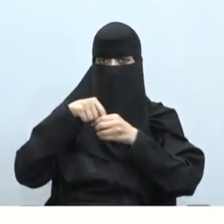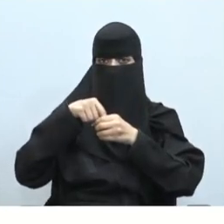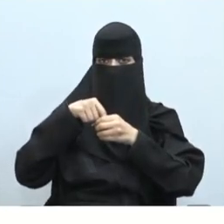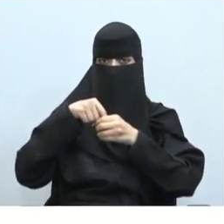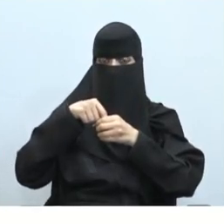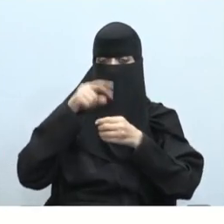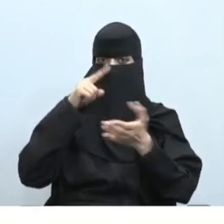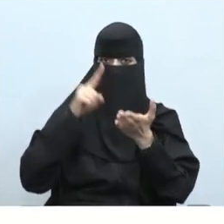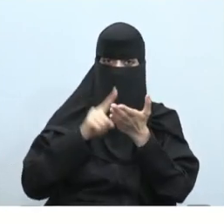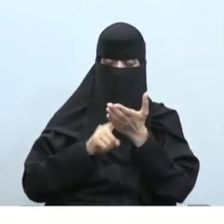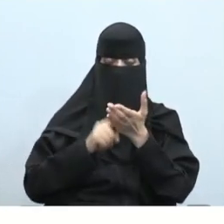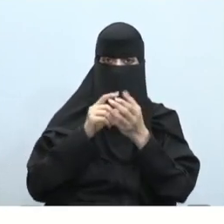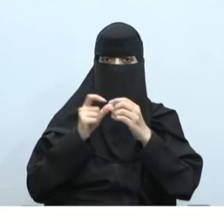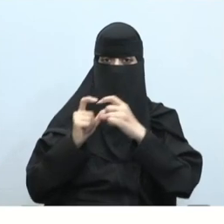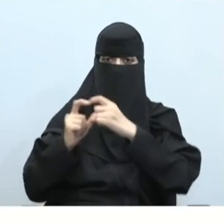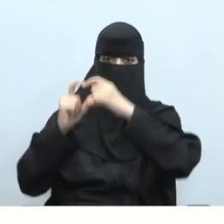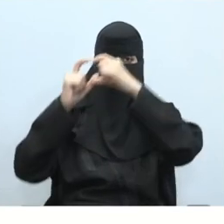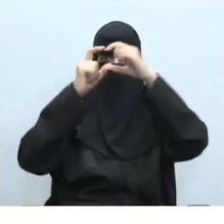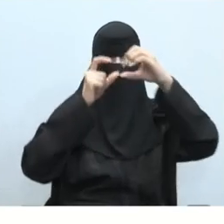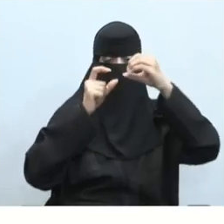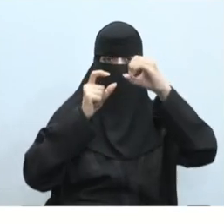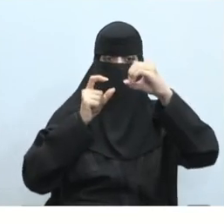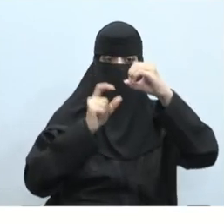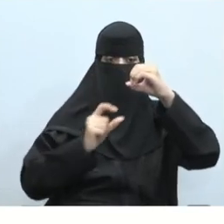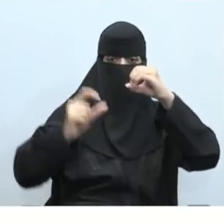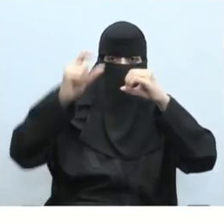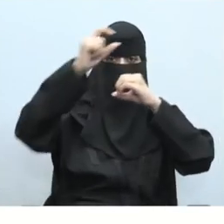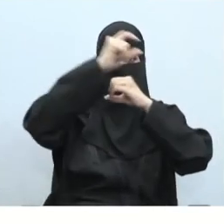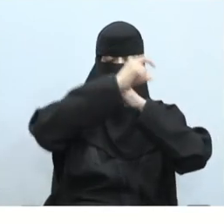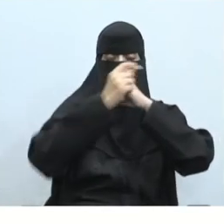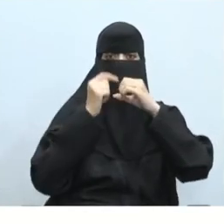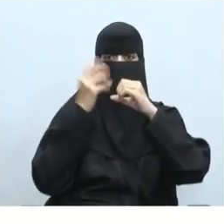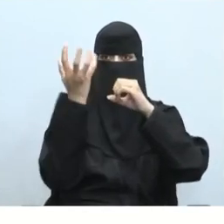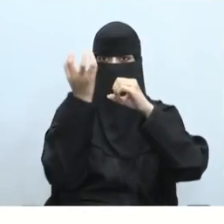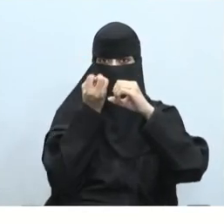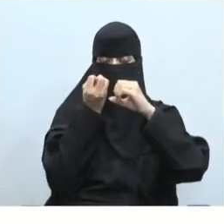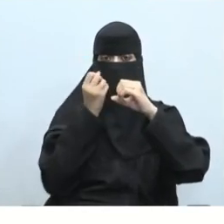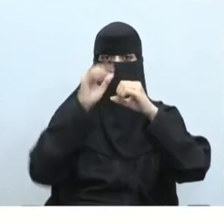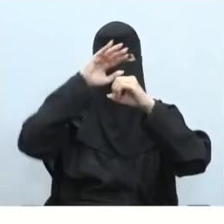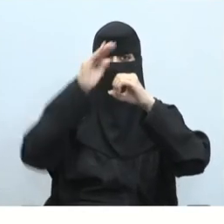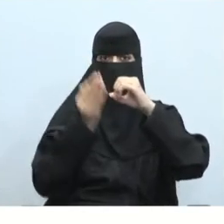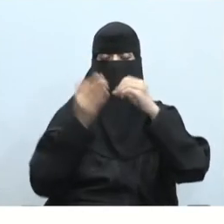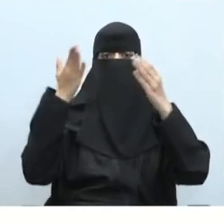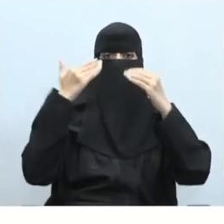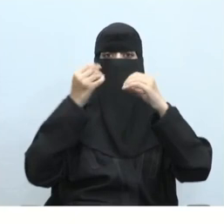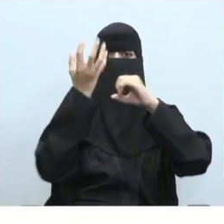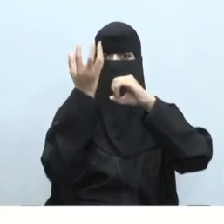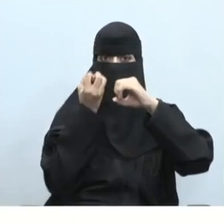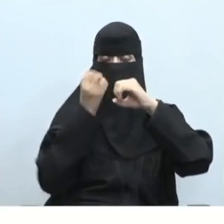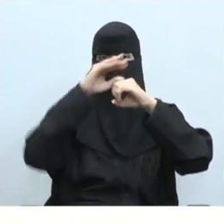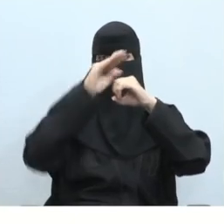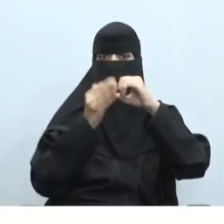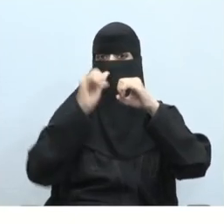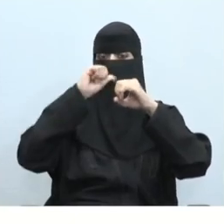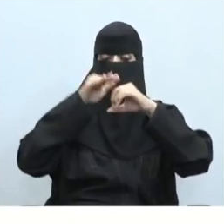ان القمر يدور في مدار محدد انها تمسك الغلاف الجوي والغلاف المائي على سطح الارض